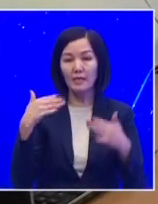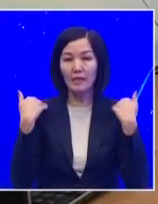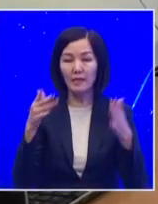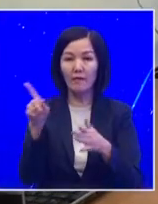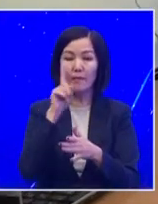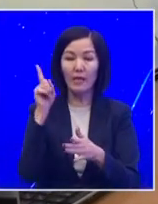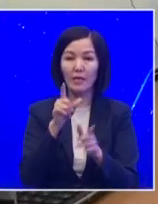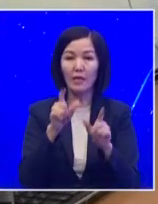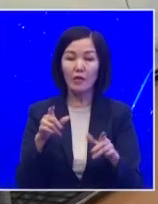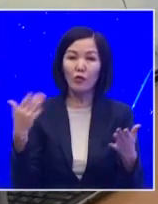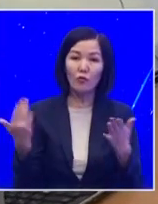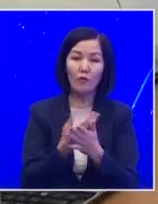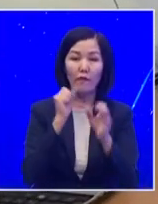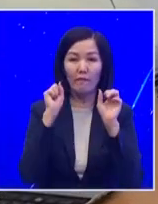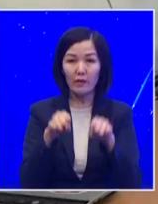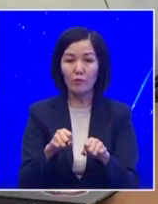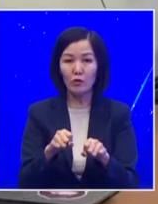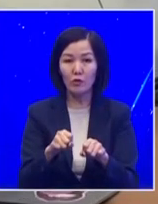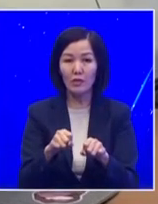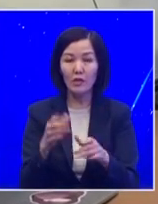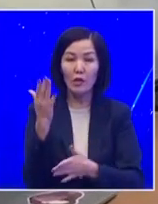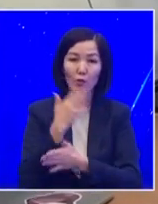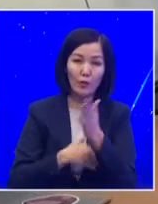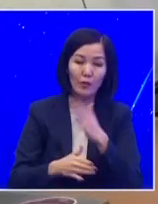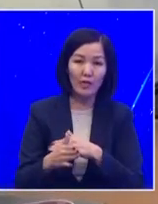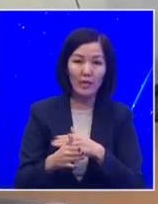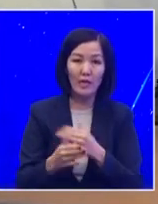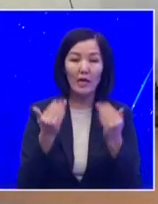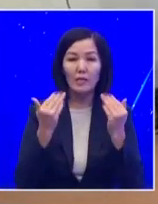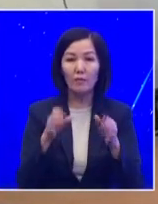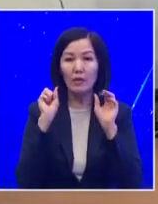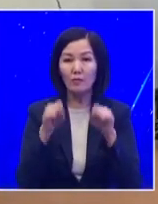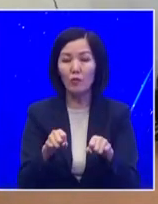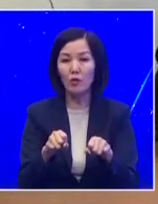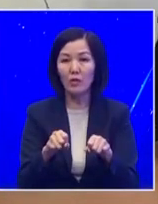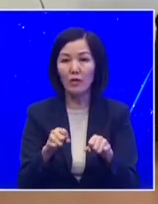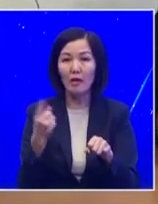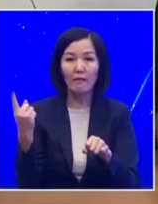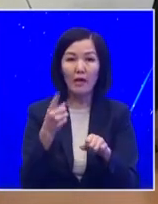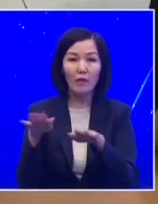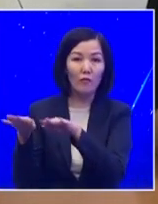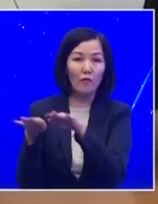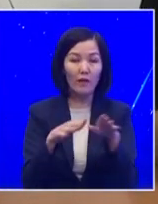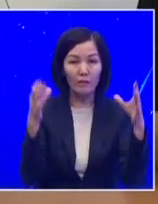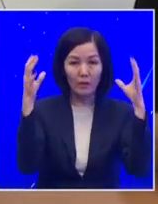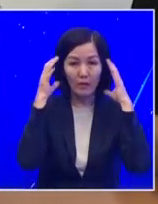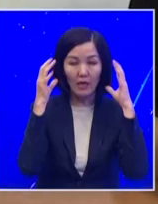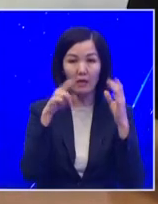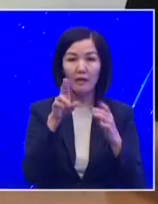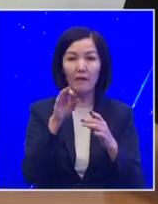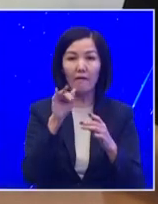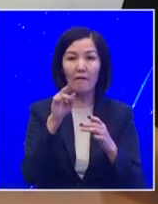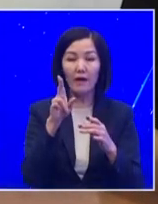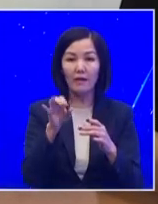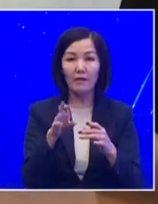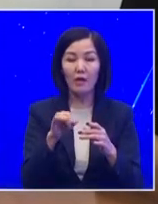людей открыла новые возможности для людей с особыми потребностями. Отныне они смогут быть на одной волне благодаря радио «Де-факто ФМ». Для того,